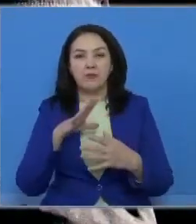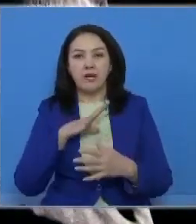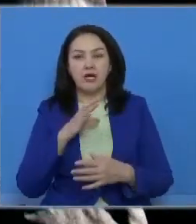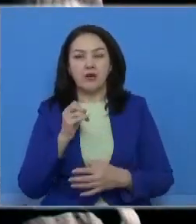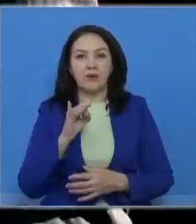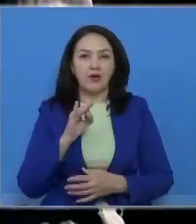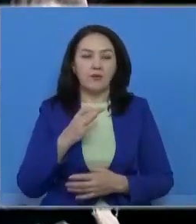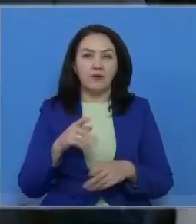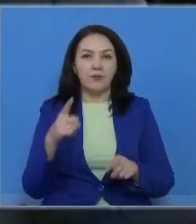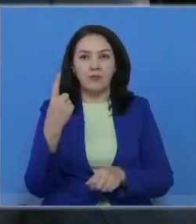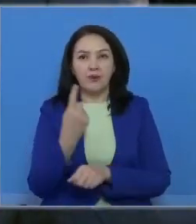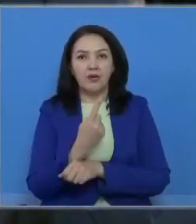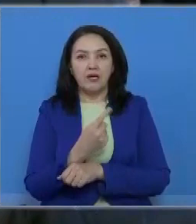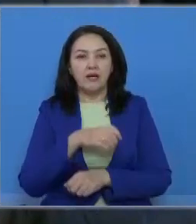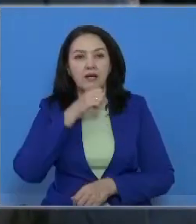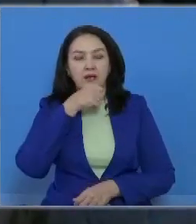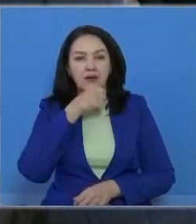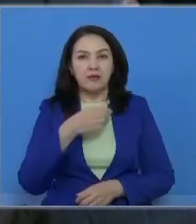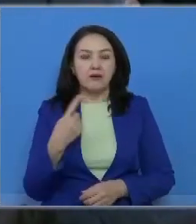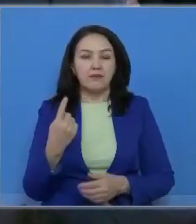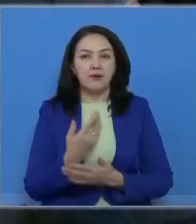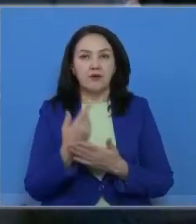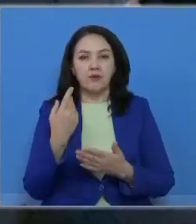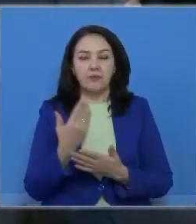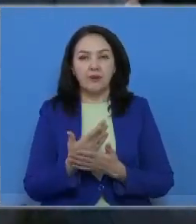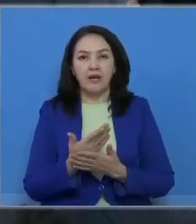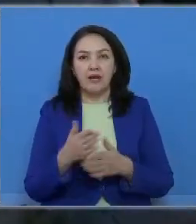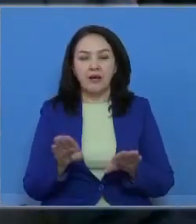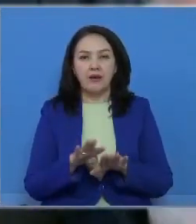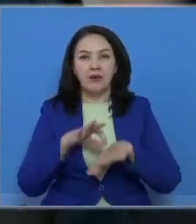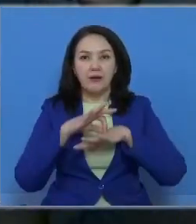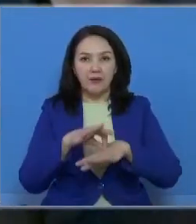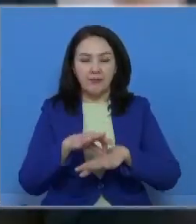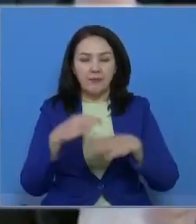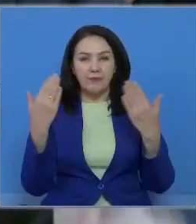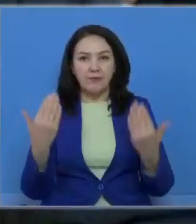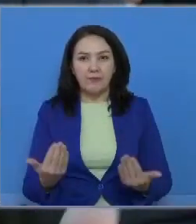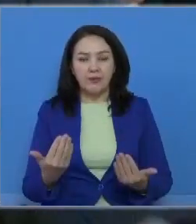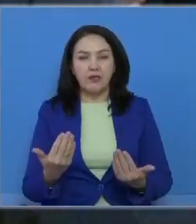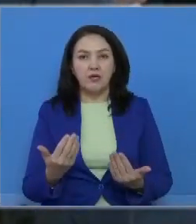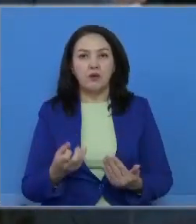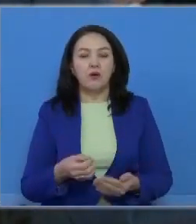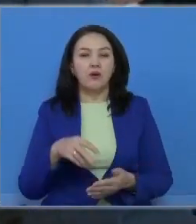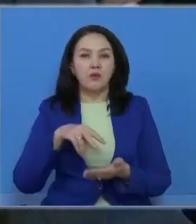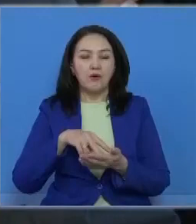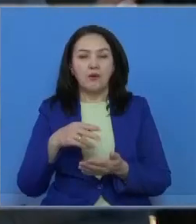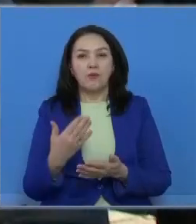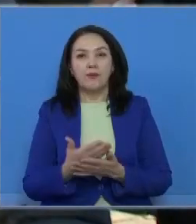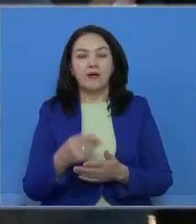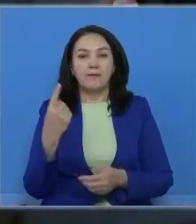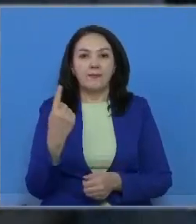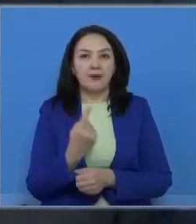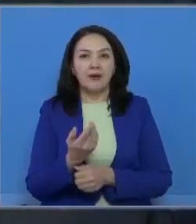Есет атамыз соның біреуі. Аталарымызды осындай жағдайға әкеліп, мына мүсінін қойдырып жатқан